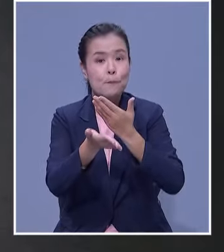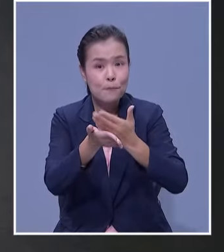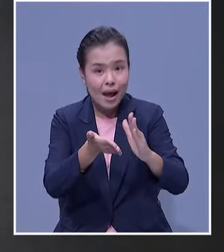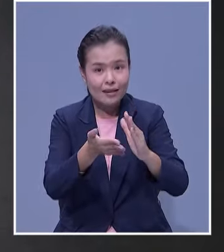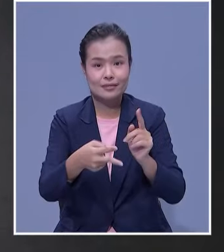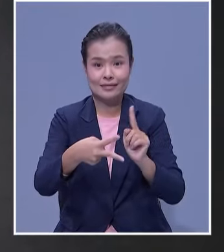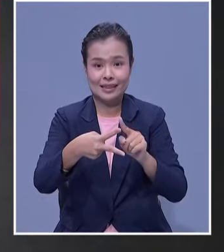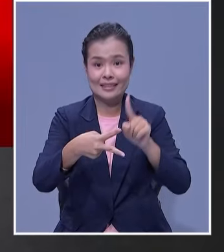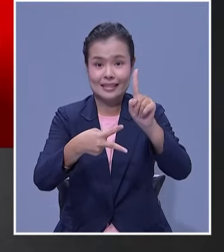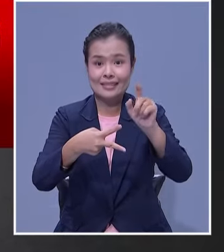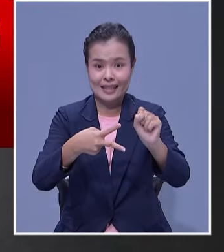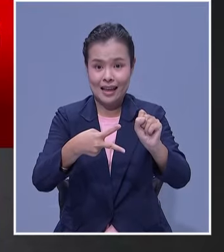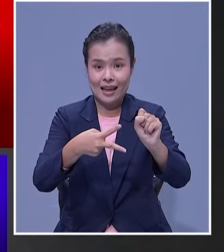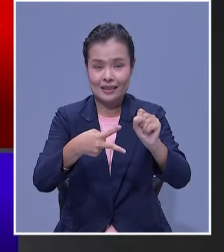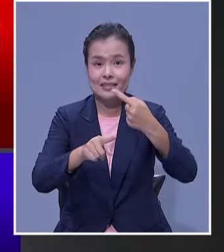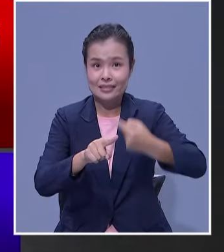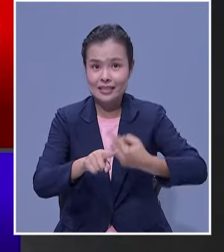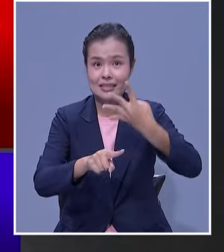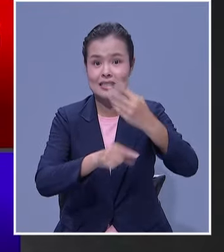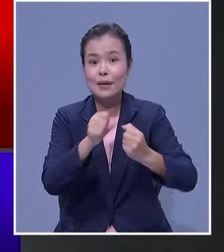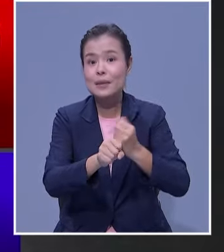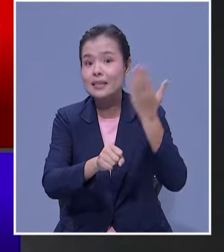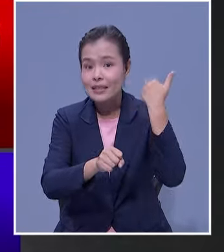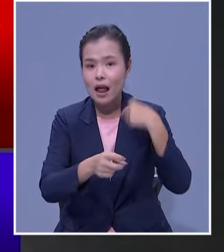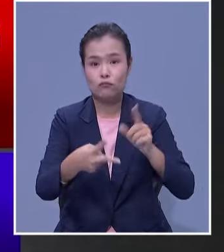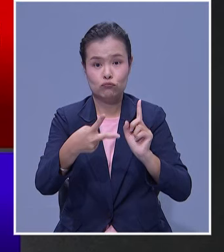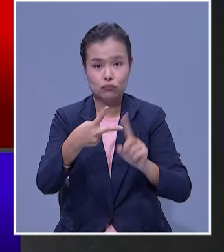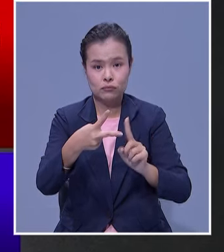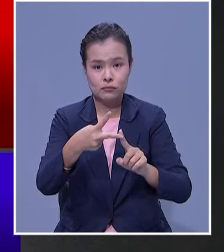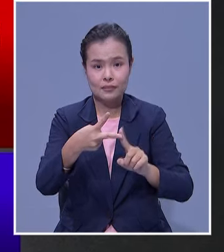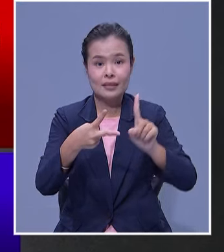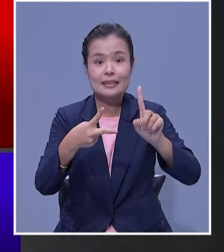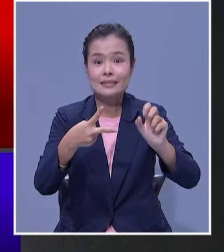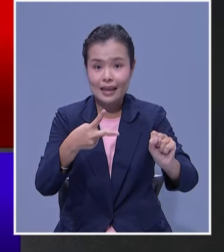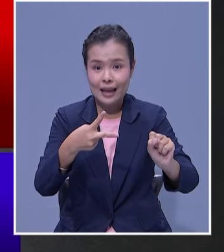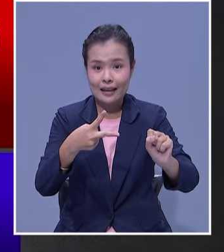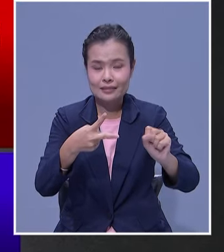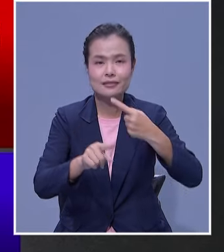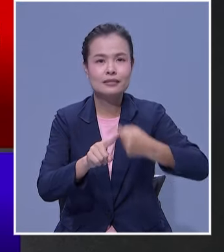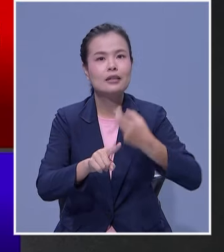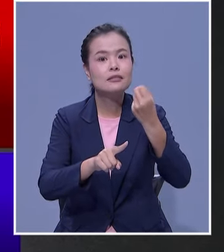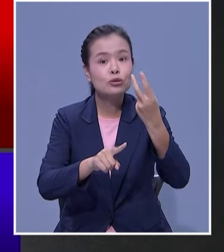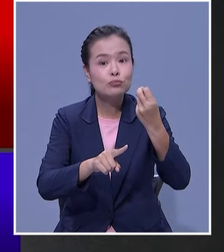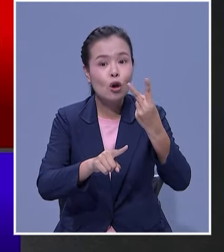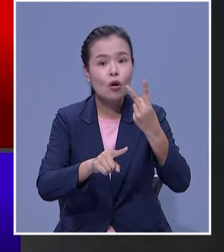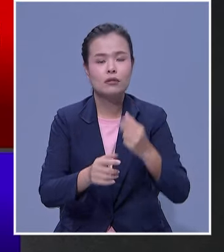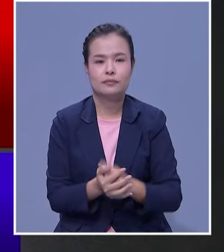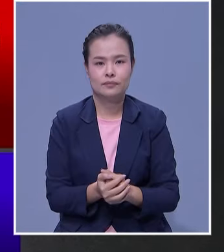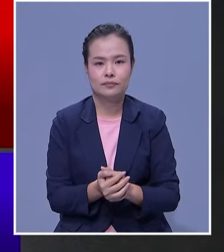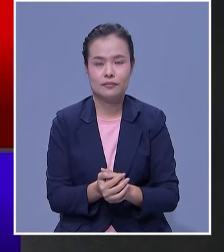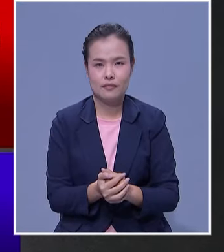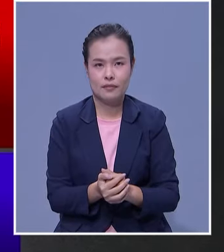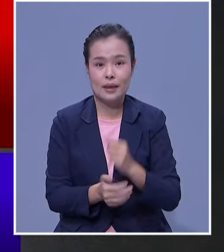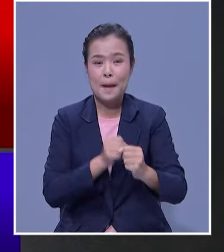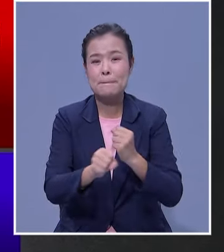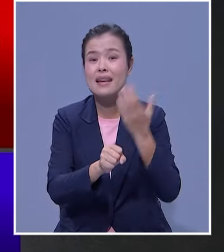งวดแรก 100,000 บาทเดือนเมษายนปีที่แล้วและงวดที่2อีก 100,000 บาทเดือนธันวาคมนะครับก็คือจะจ่ายกันใน